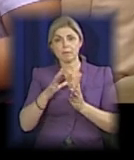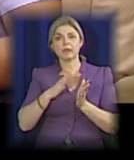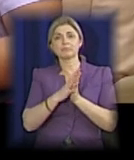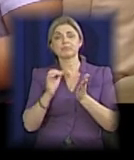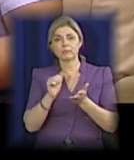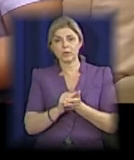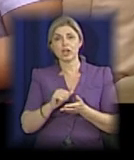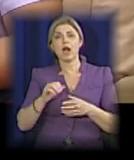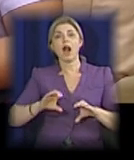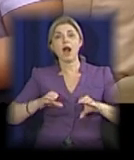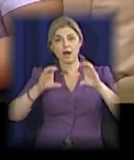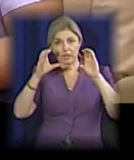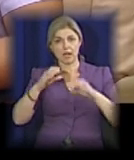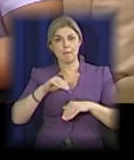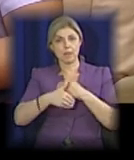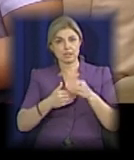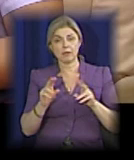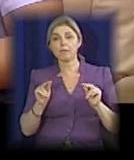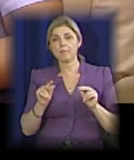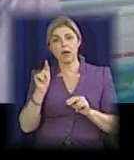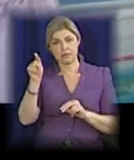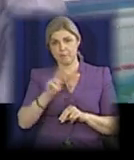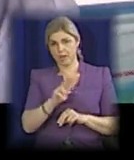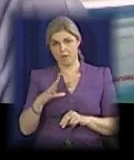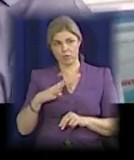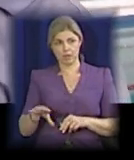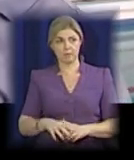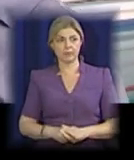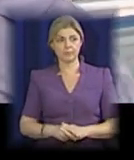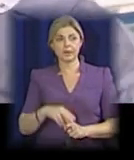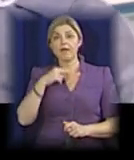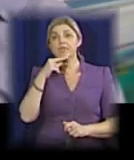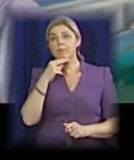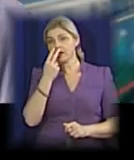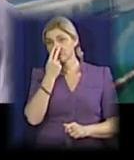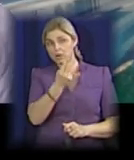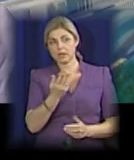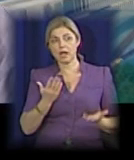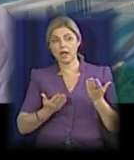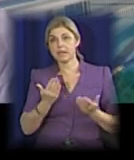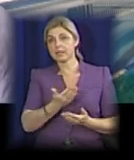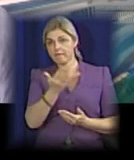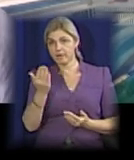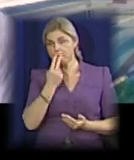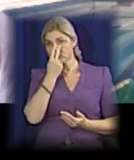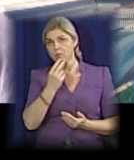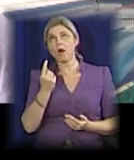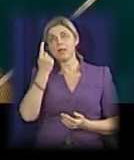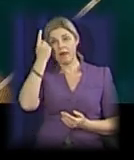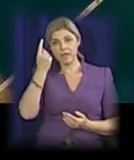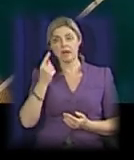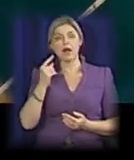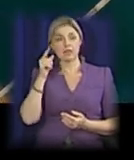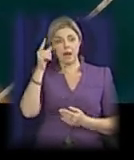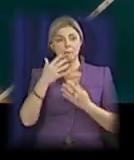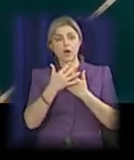частини кафелю в басейн. Благо, там нікого не було. От внимательно смотрите, от у нас, якщо ви посмотрите на верх потолка, прямо на